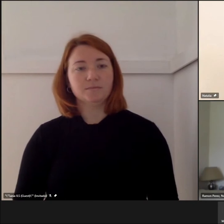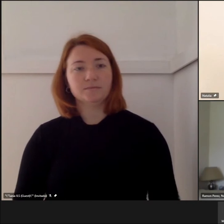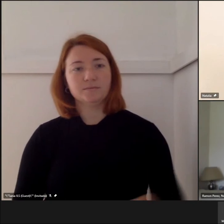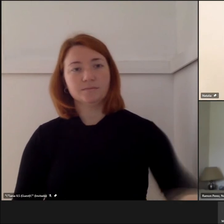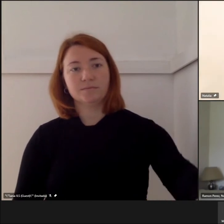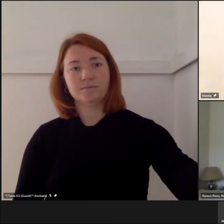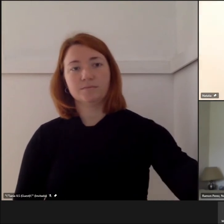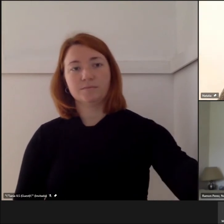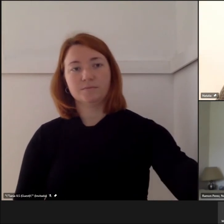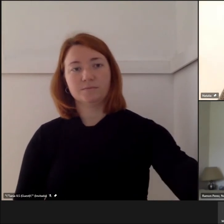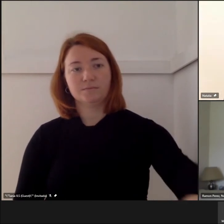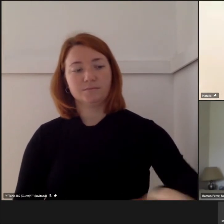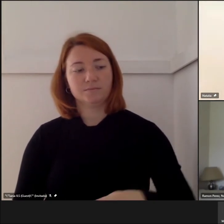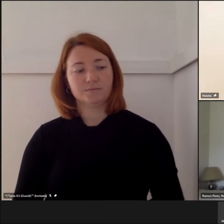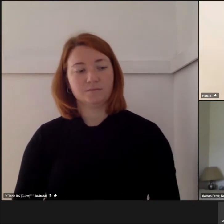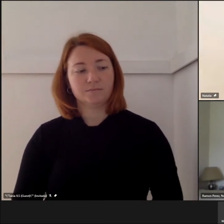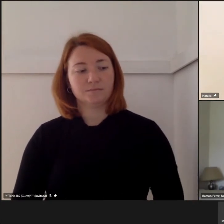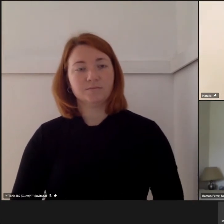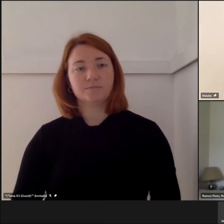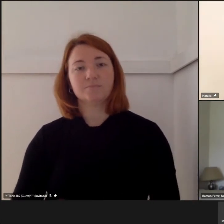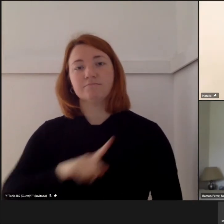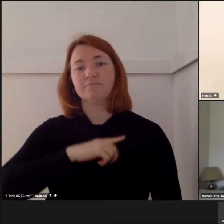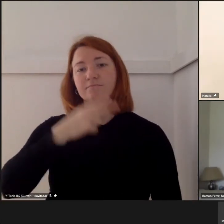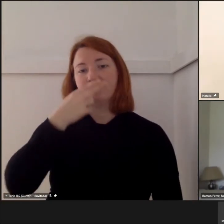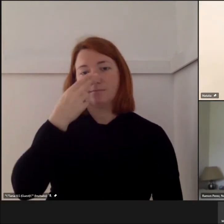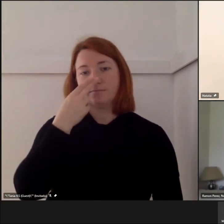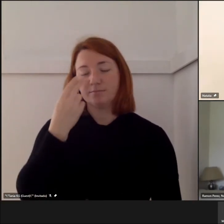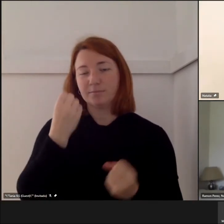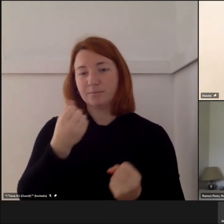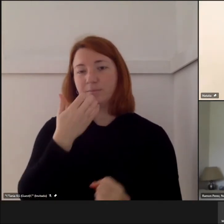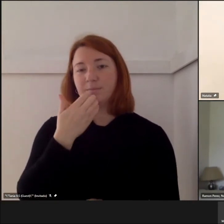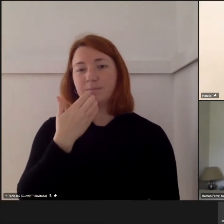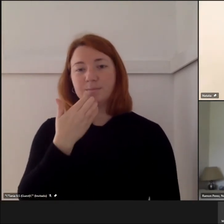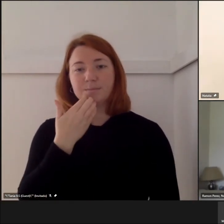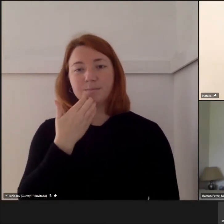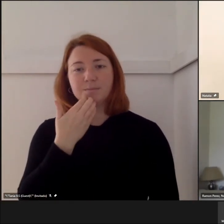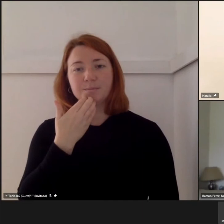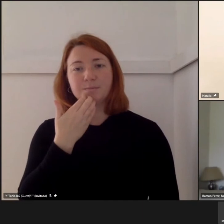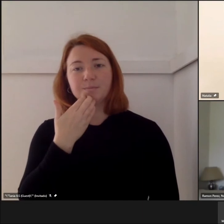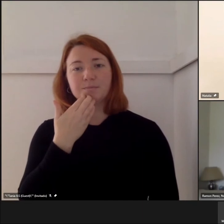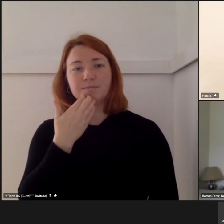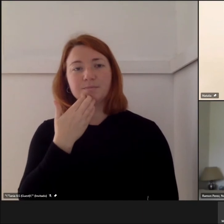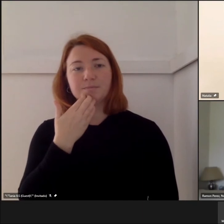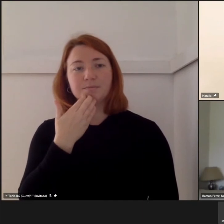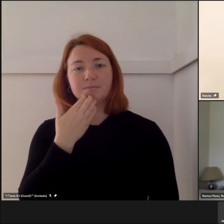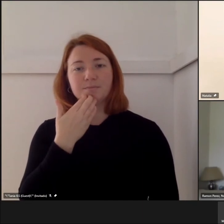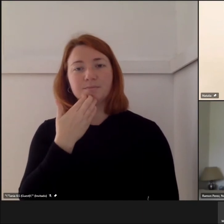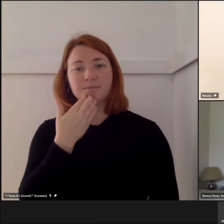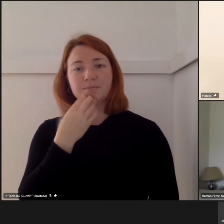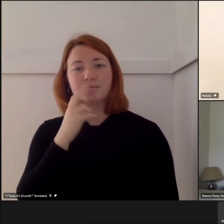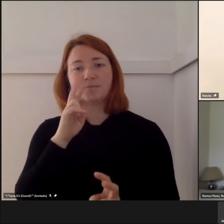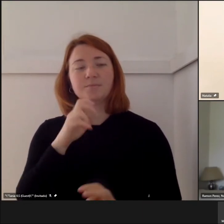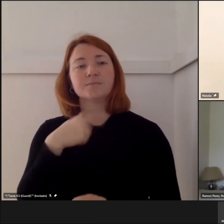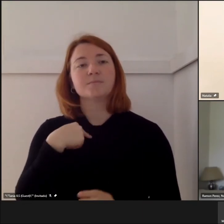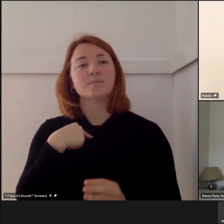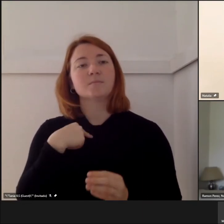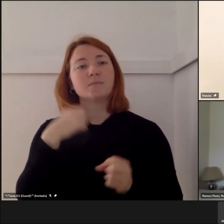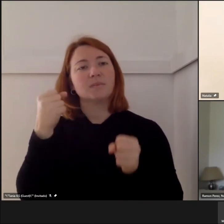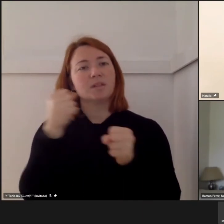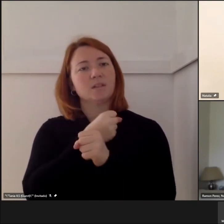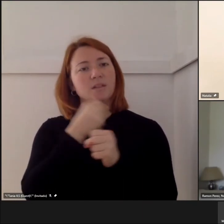anava sentint i et dic, m'ha interessat molt. Per exemple, a mi, no?, m'ha sorprès el tema del teletreball, no? Per exemple, perquè...